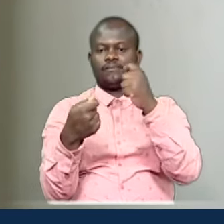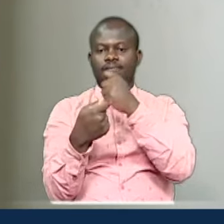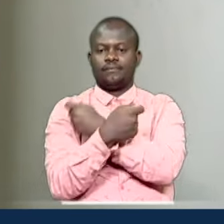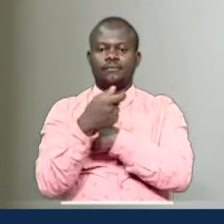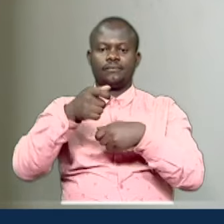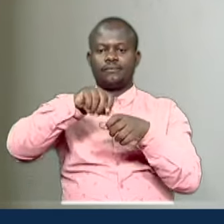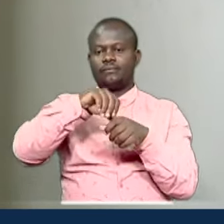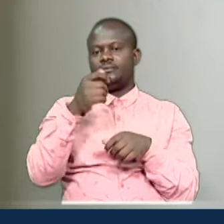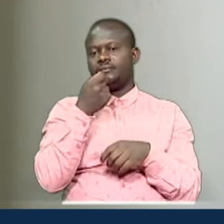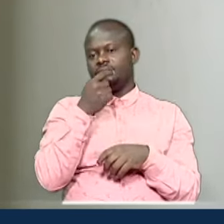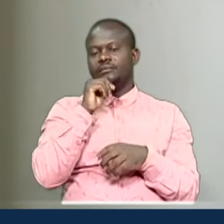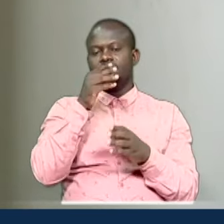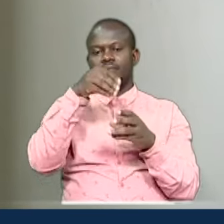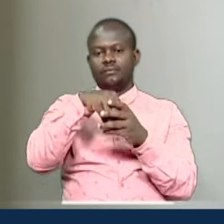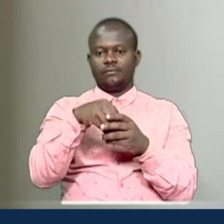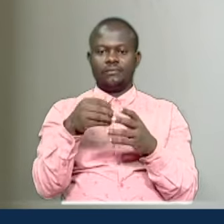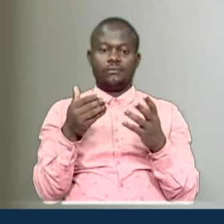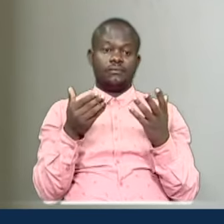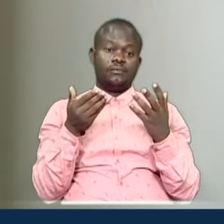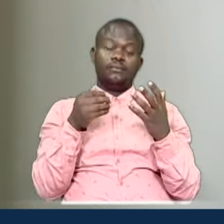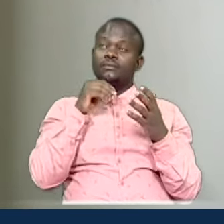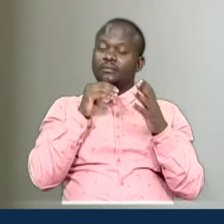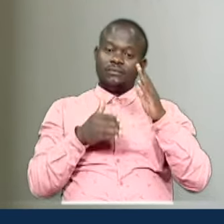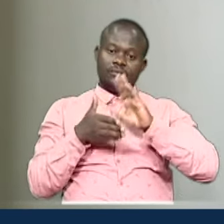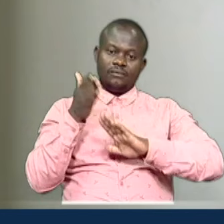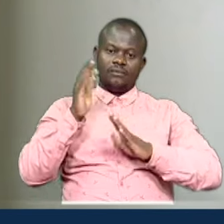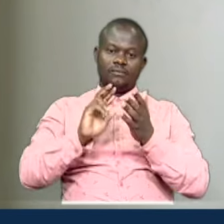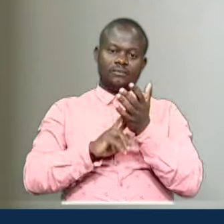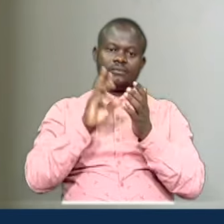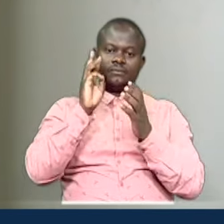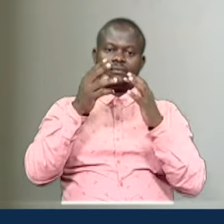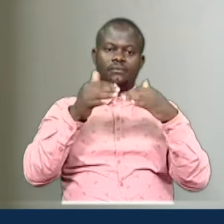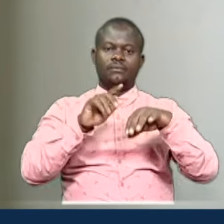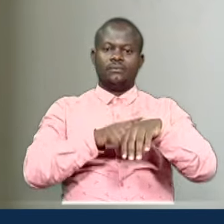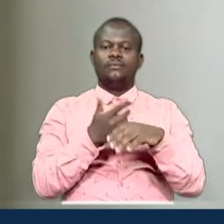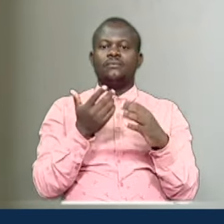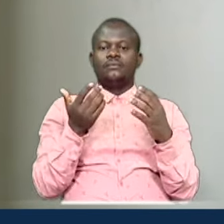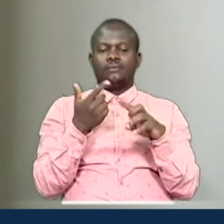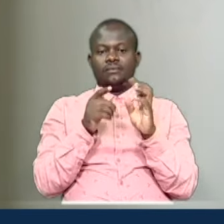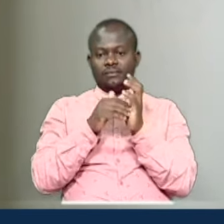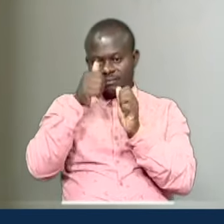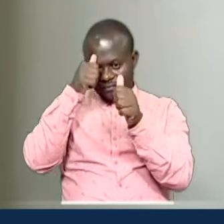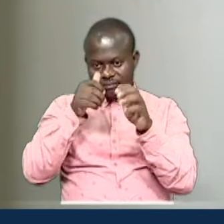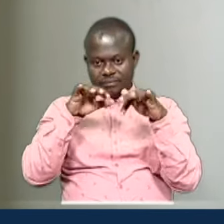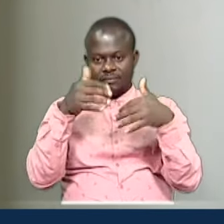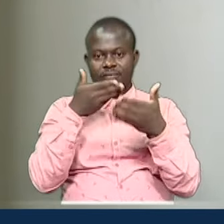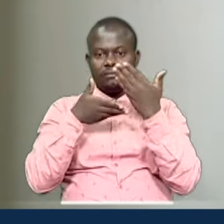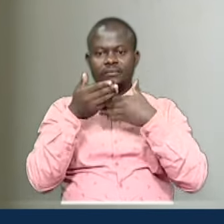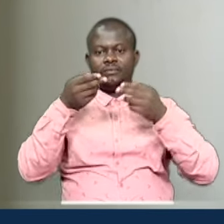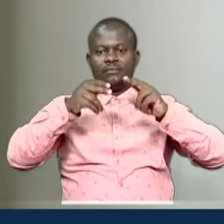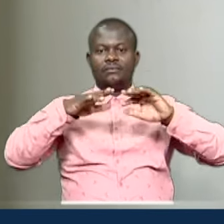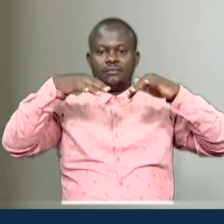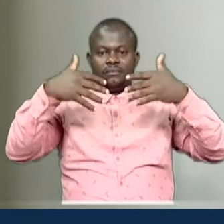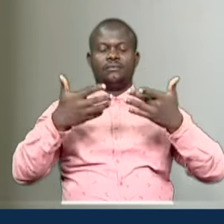indi miti itari iriho. Ntago nahita nemeza wenda ngo bizarangira igihe kiniki ariko nkurikije uko ibiganiro biri kugenda